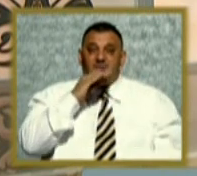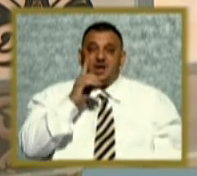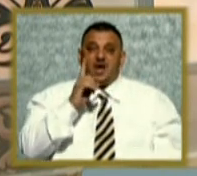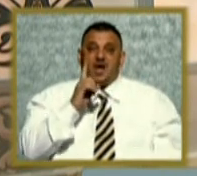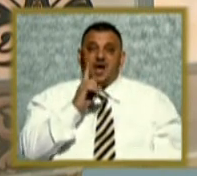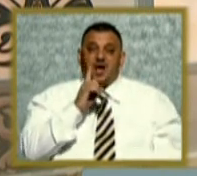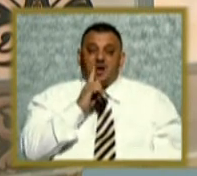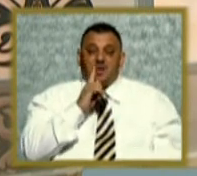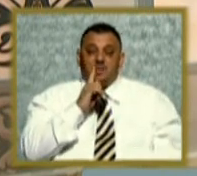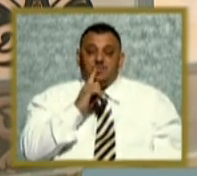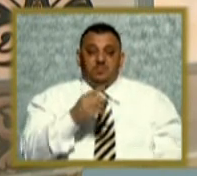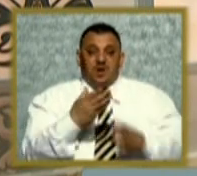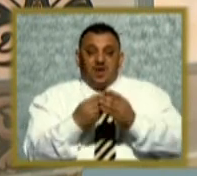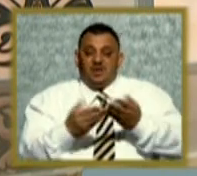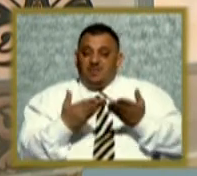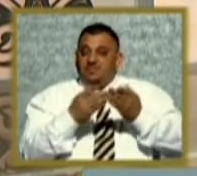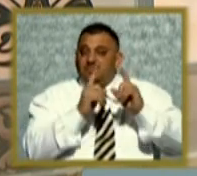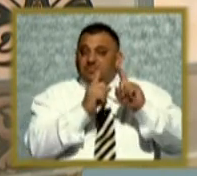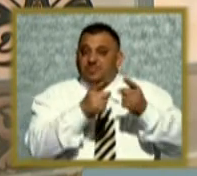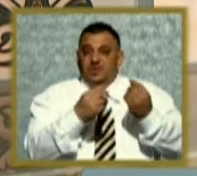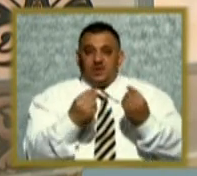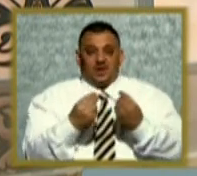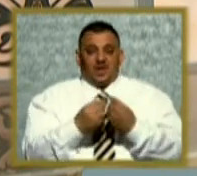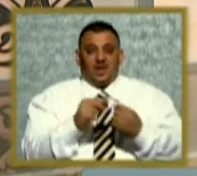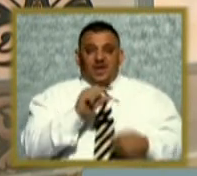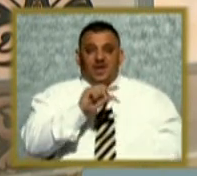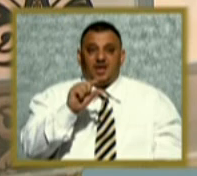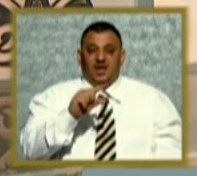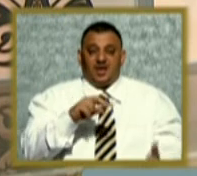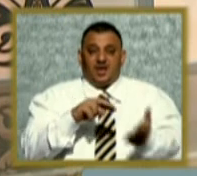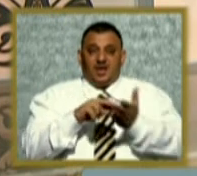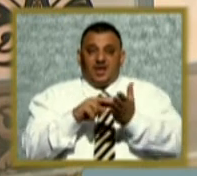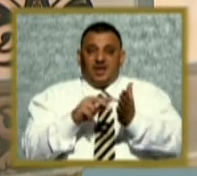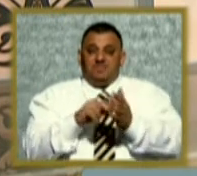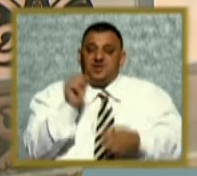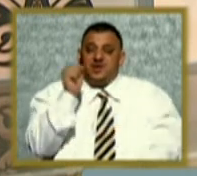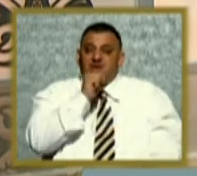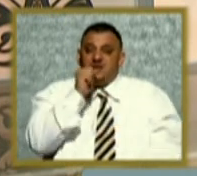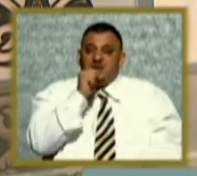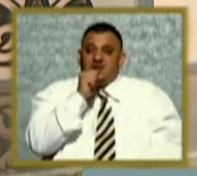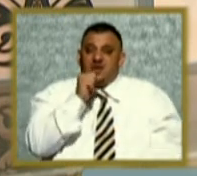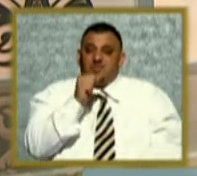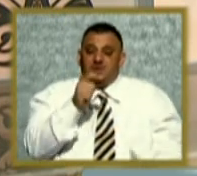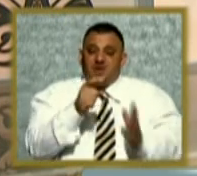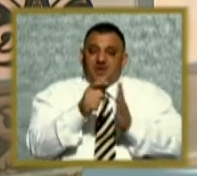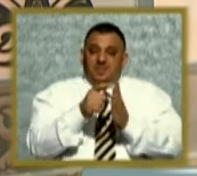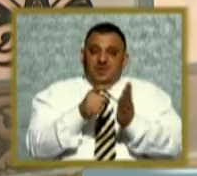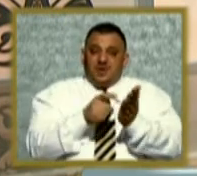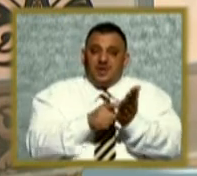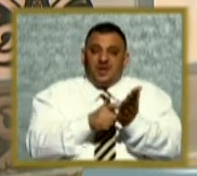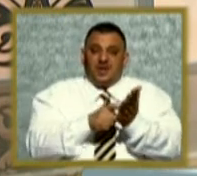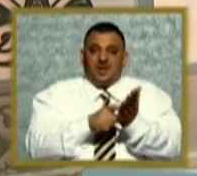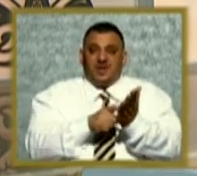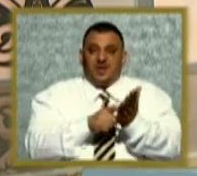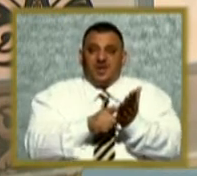مضى سنتين ورادوا عنه يشوه والحال ما هم ساعدوا بيرجع كان في حقوقه؟ يعني